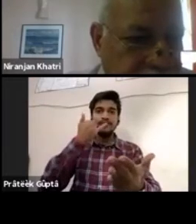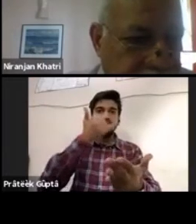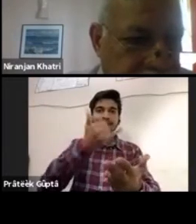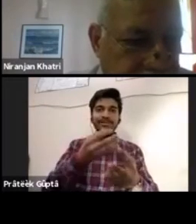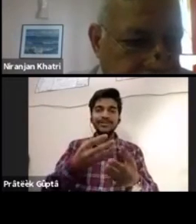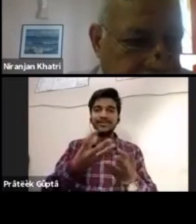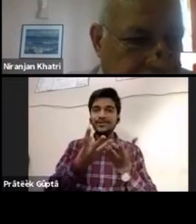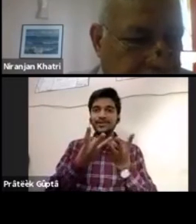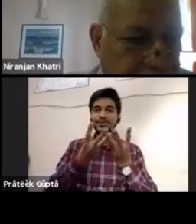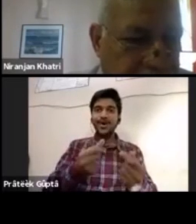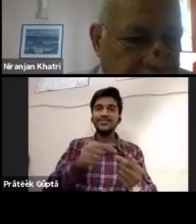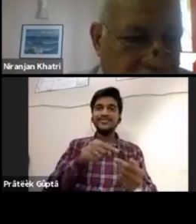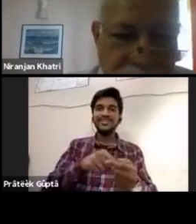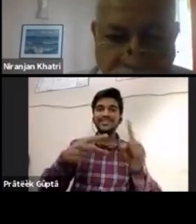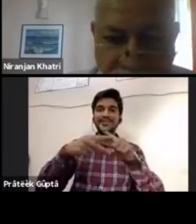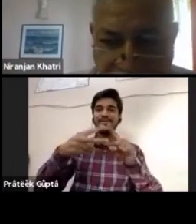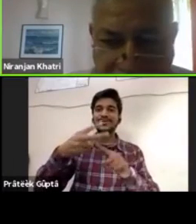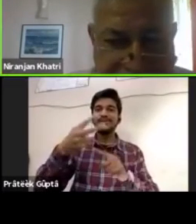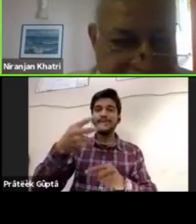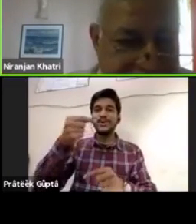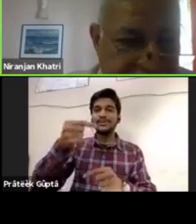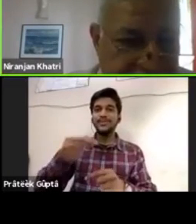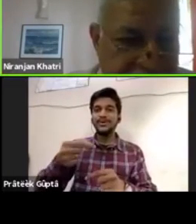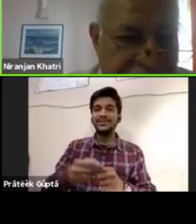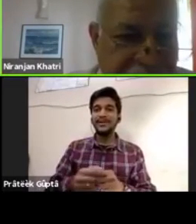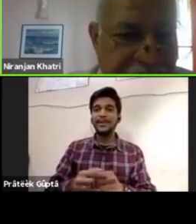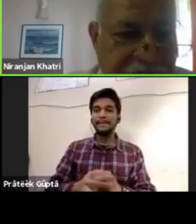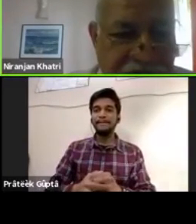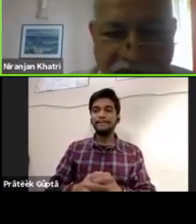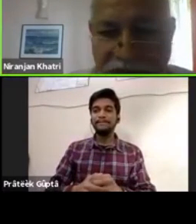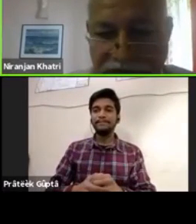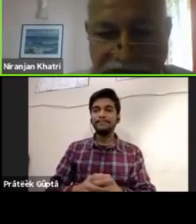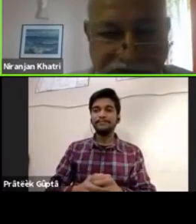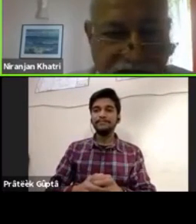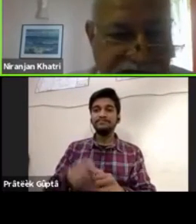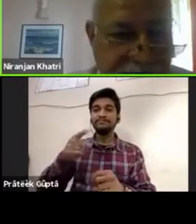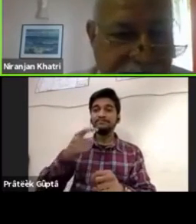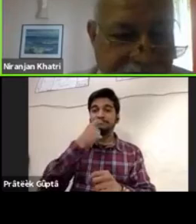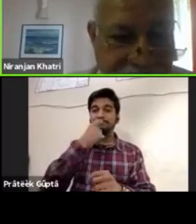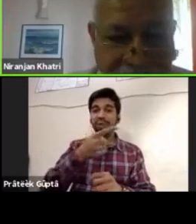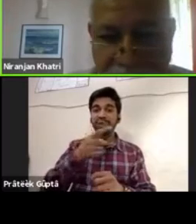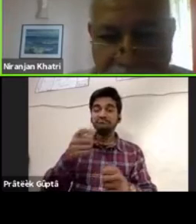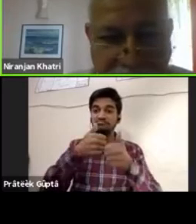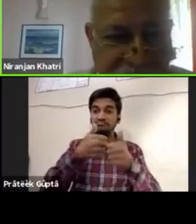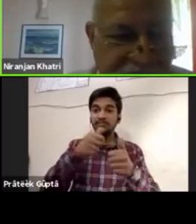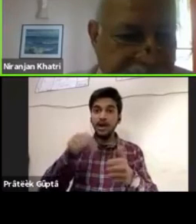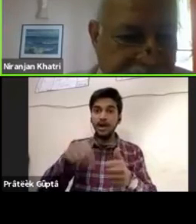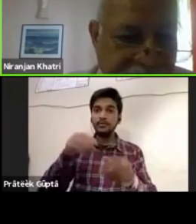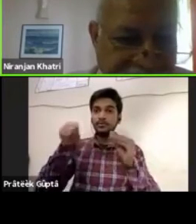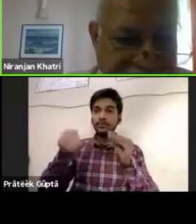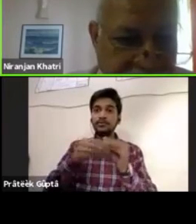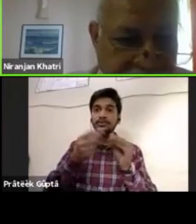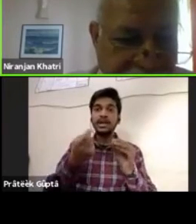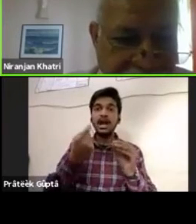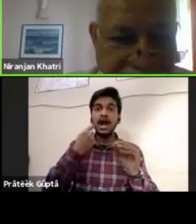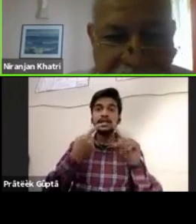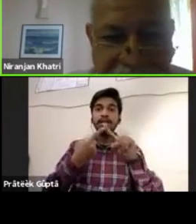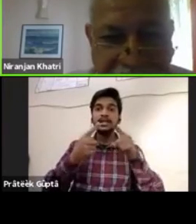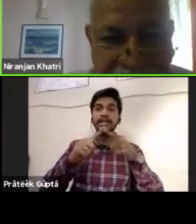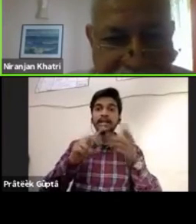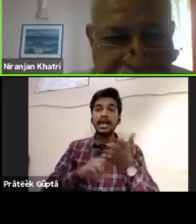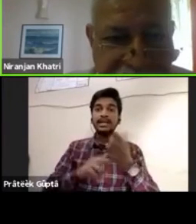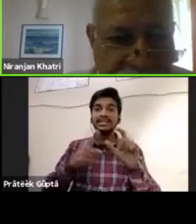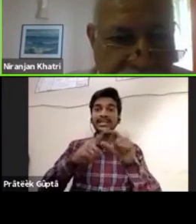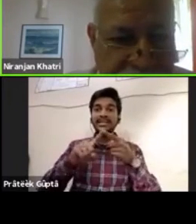तो ये मेरे दो इनपुट्स थे. तो शायद डॉक्टर जितेंद्र अग्रवाल भी इस कॉन्फ्रेंस में है, मैं उनसे रिक्वेस्ट करूंगा